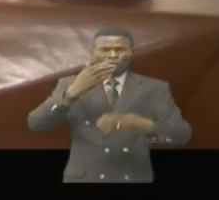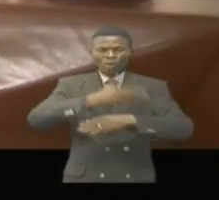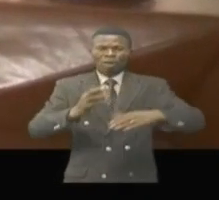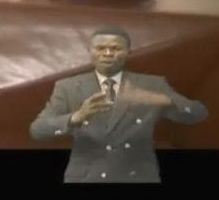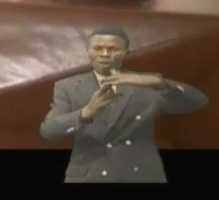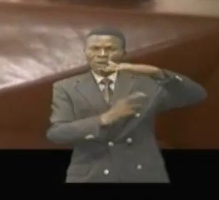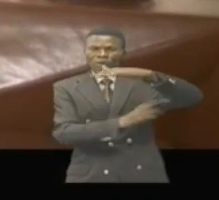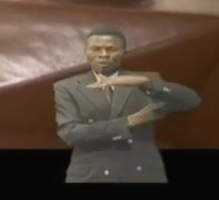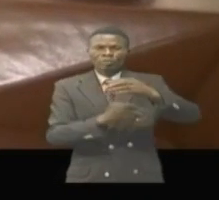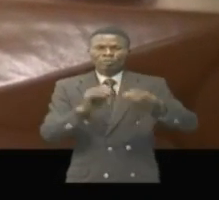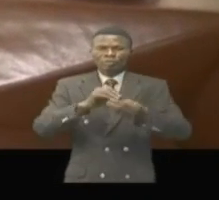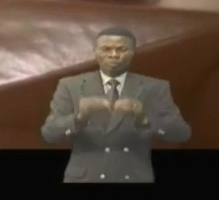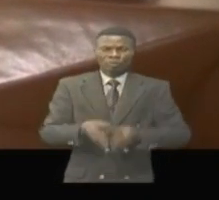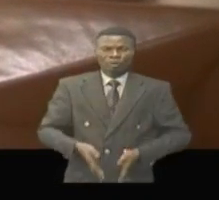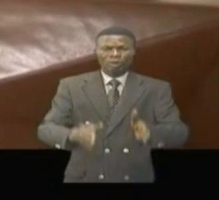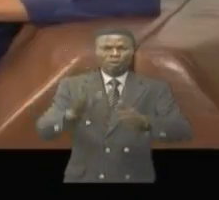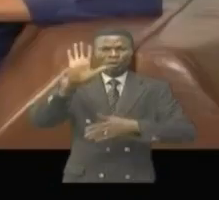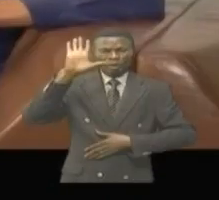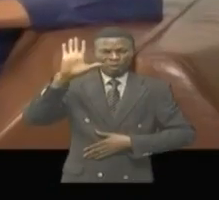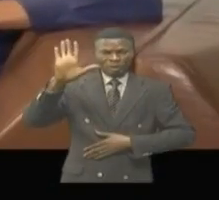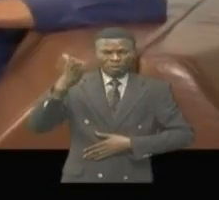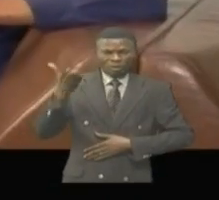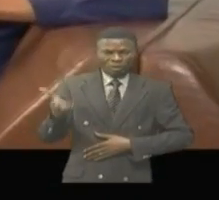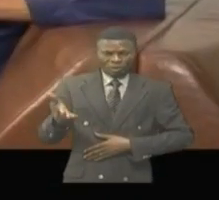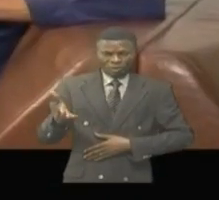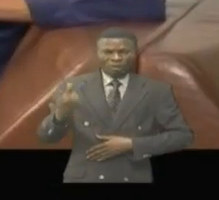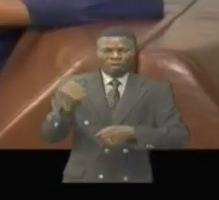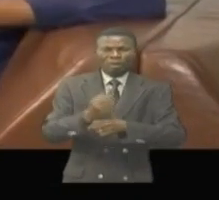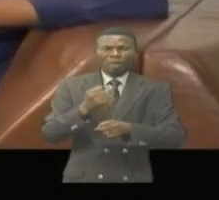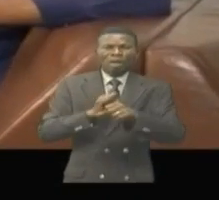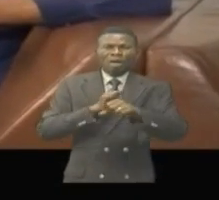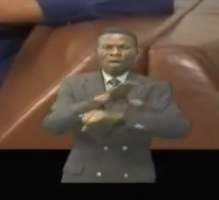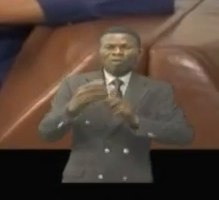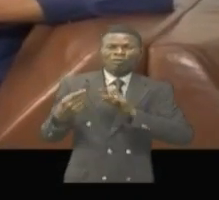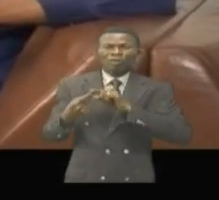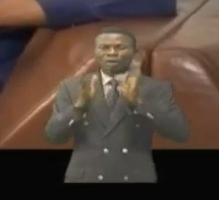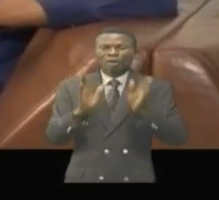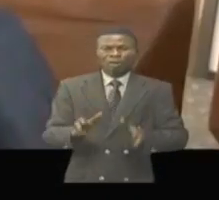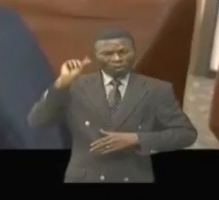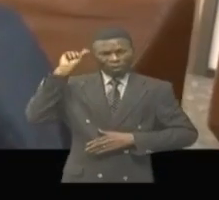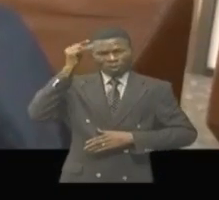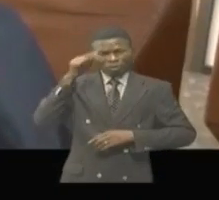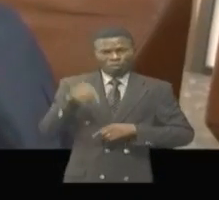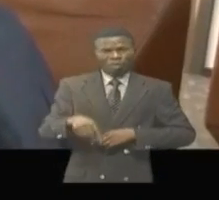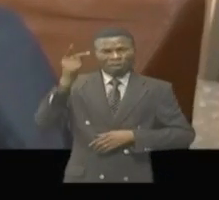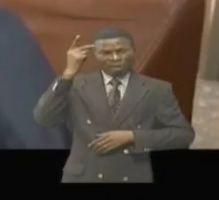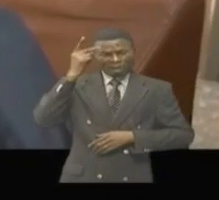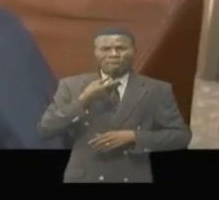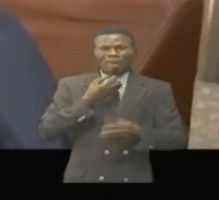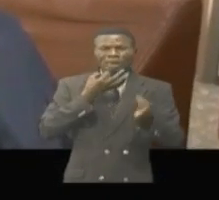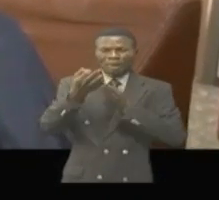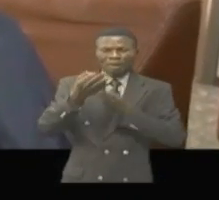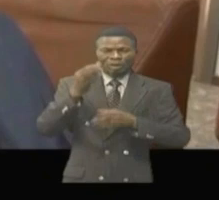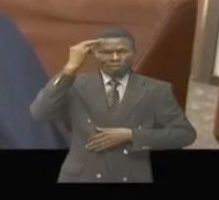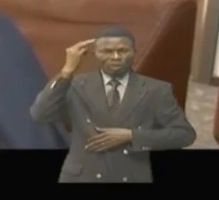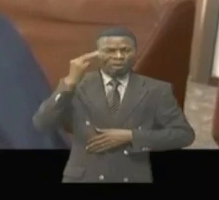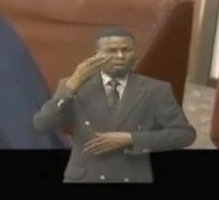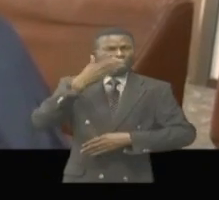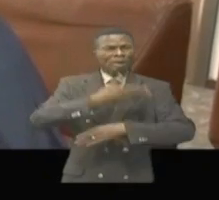nationale numéro 5, Kasomeno-Poueto. L'envoyé spécial du gouverneur Jacques Kiaboula Katou à Kinshasa a soumis au ministre d'État des